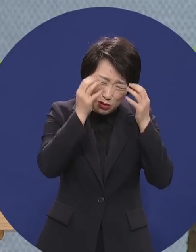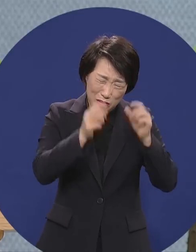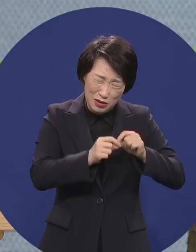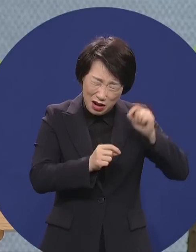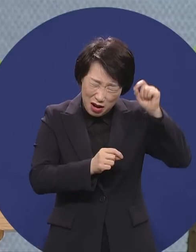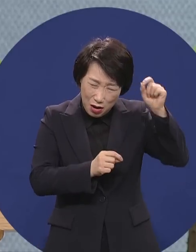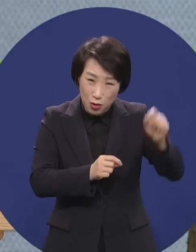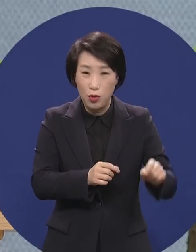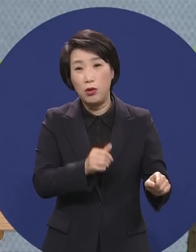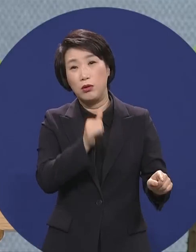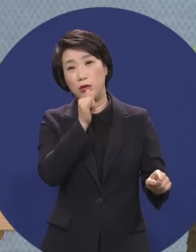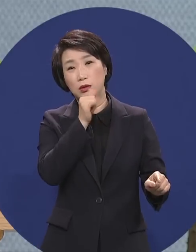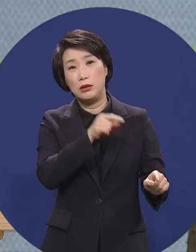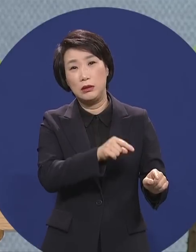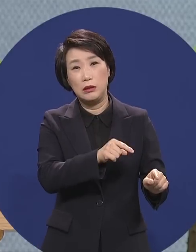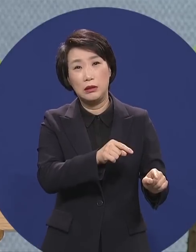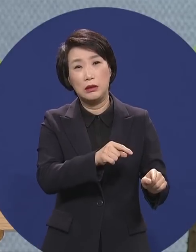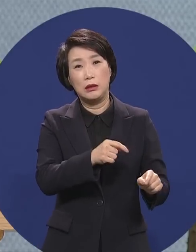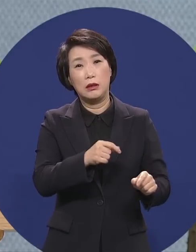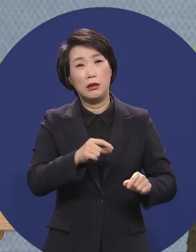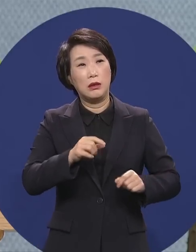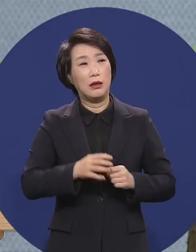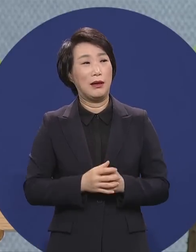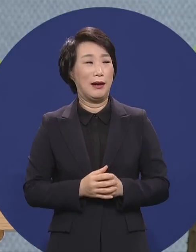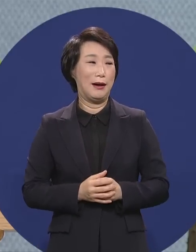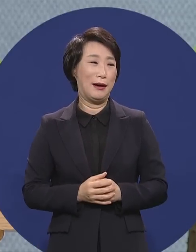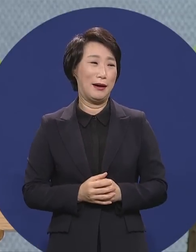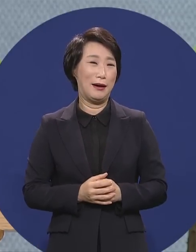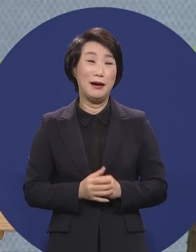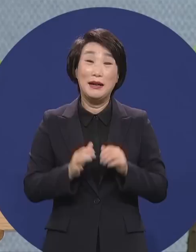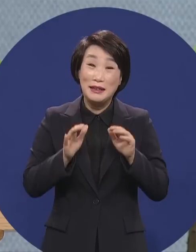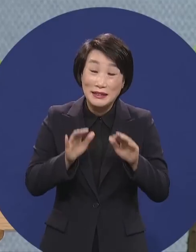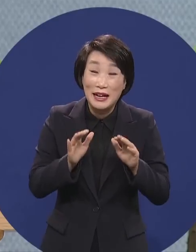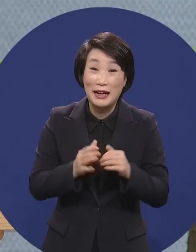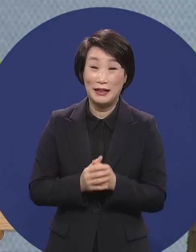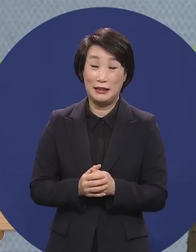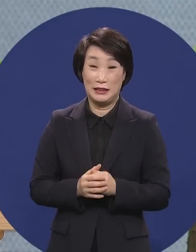영원히 고통당하는 그런 모습. 그래서